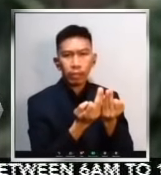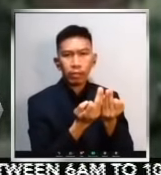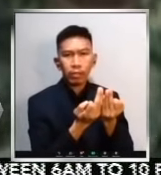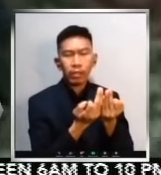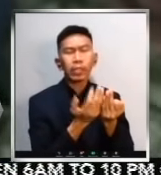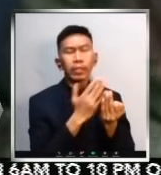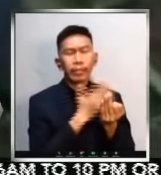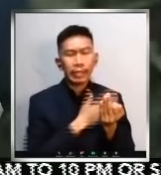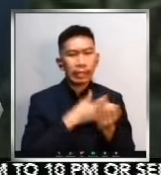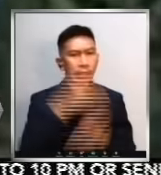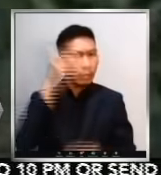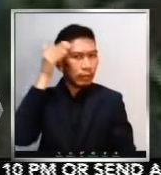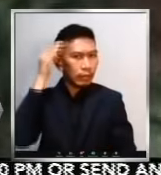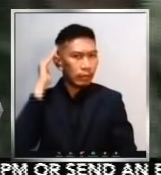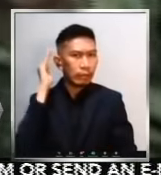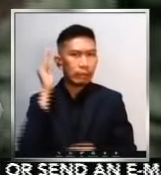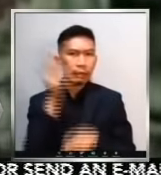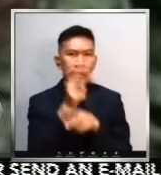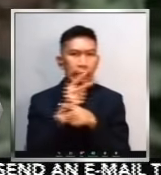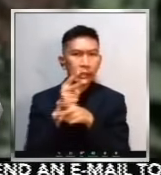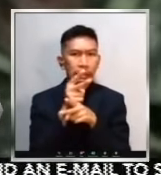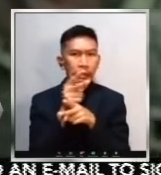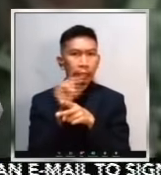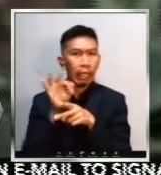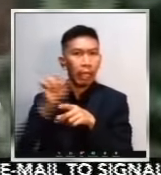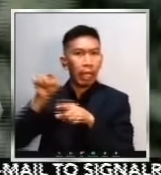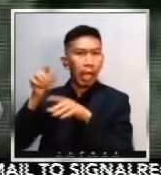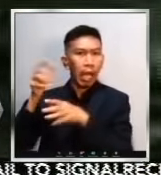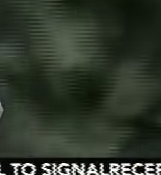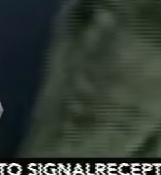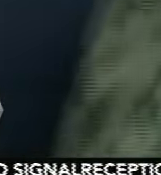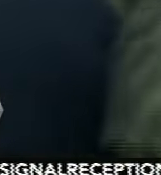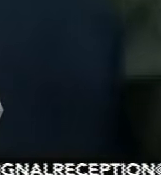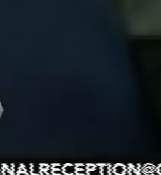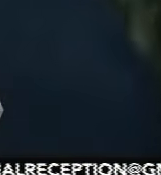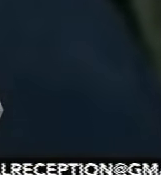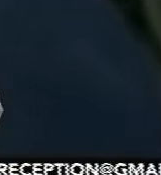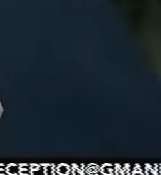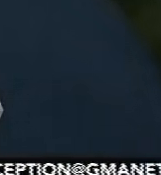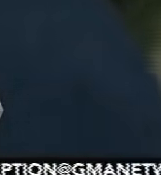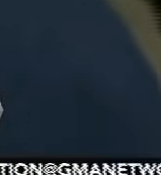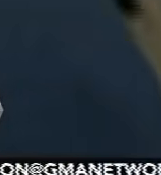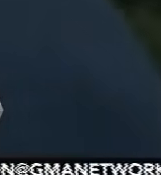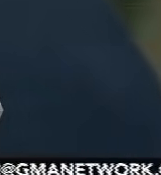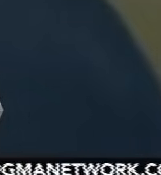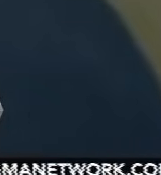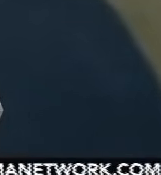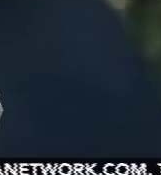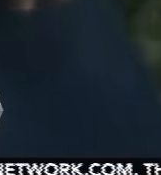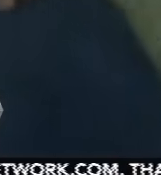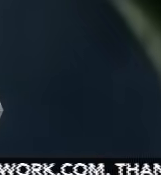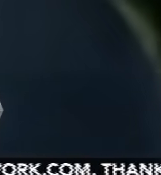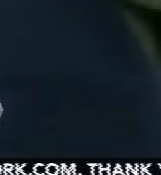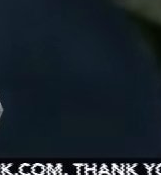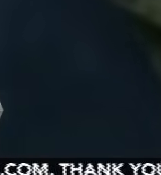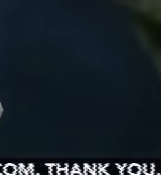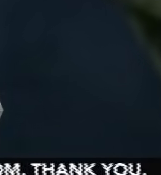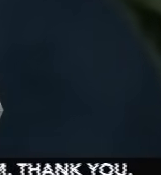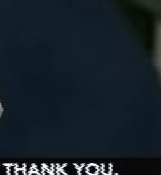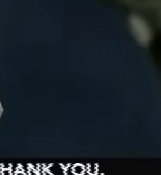lalo kung dami account po yung gamit ng nagbubuk sa inyo kasi di niyo po alam kung mapagkakatiwalaan yung taong yon.